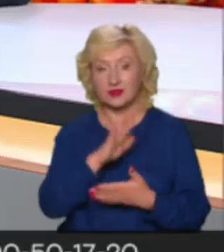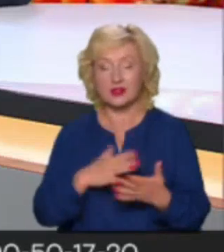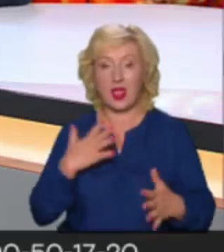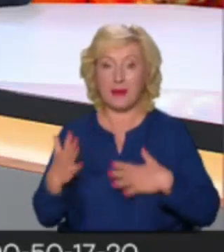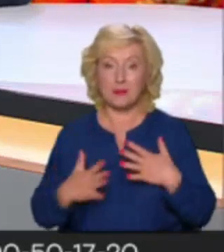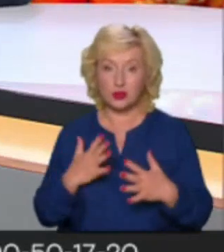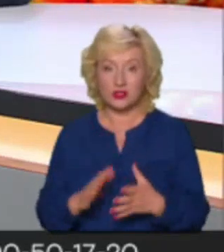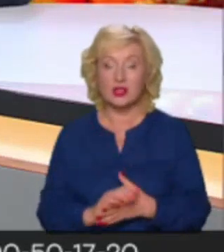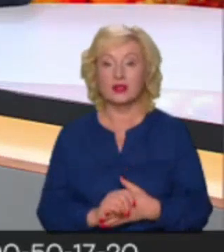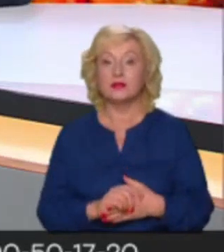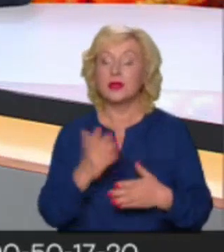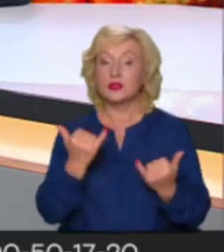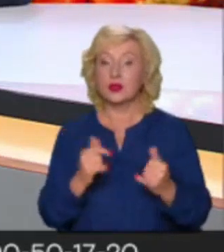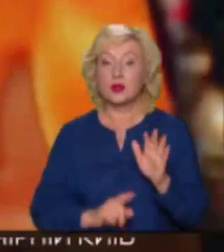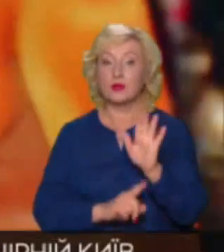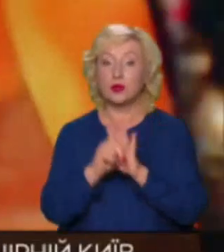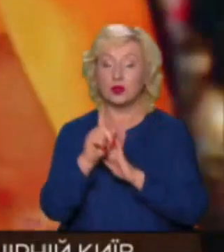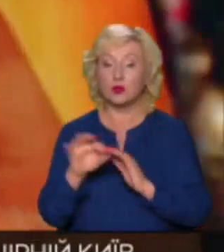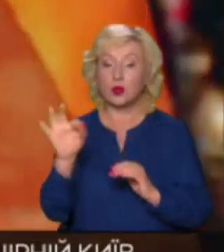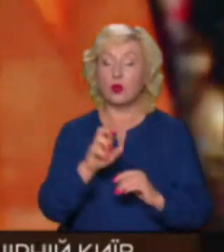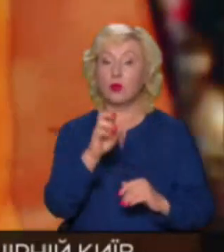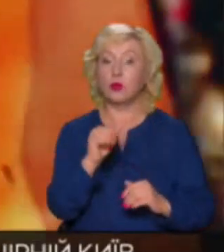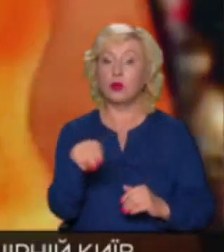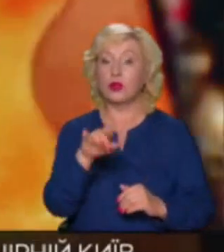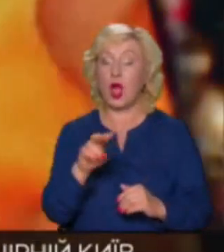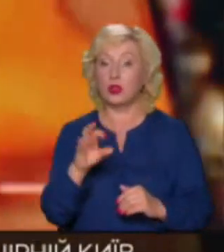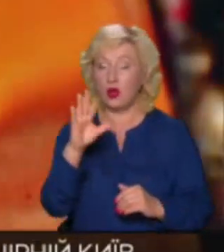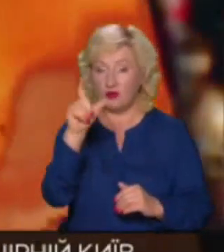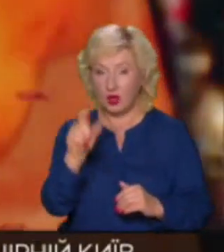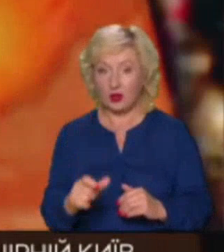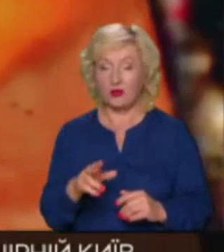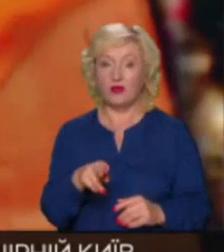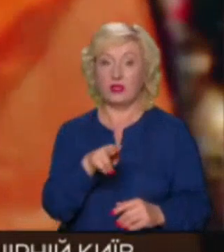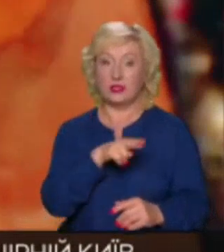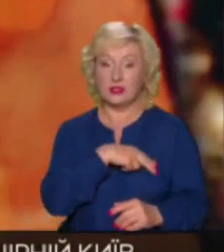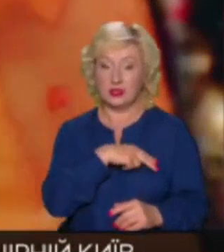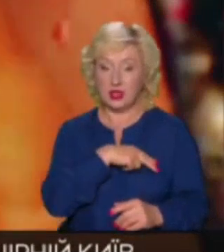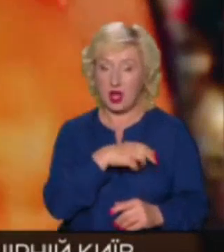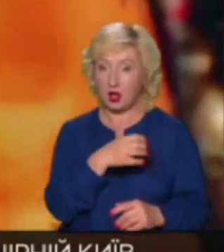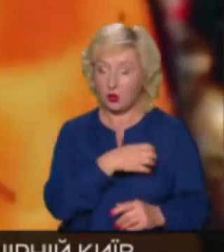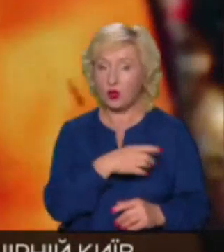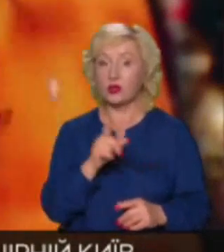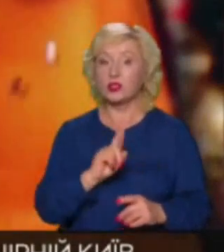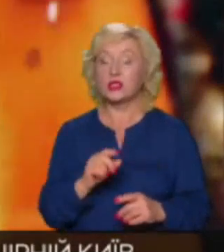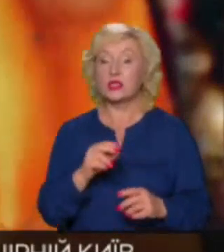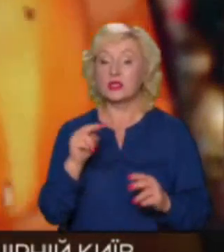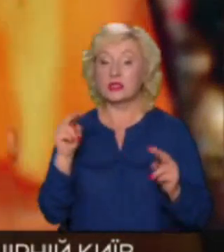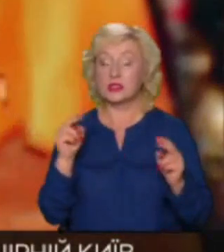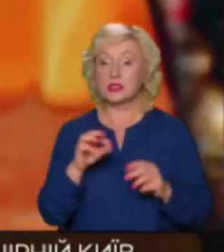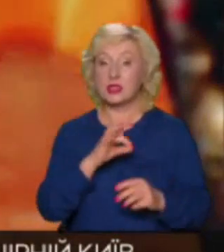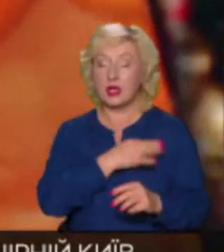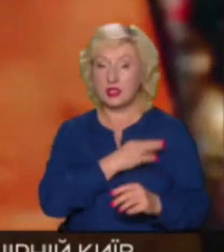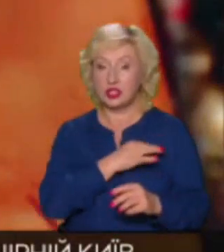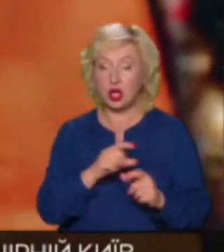Так, ти ще сьогодні починав ранок про Буданова, про чергову його відзнаку. Так от, Слава мав на увазі те, що слідчий комітет